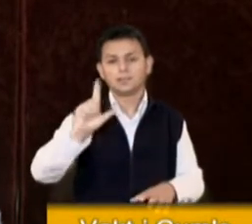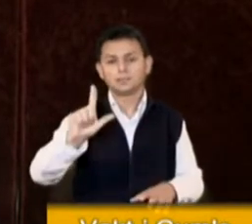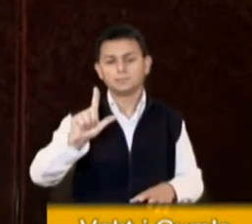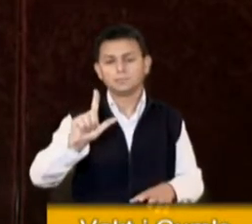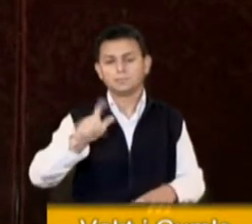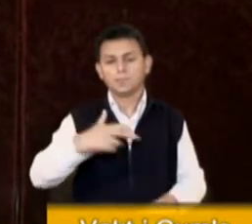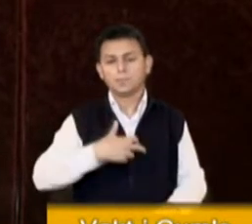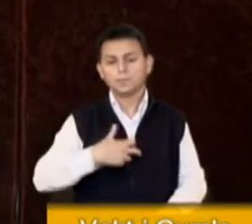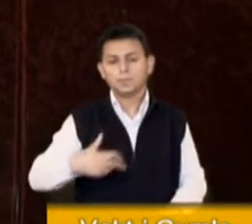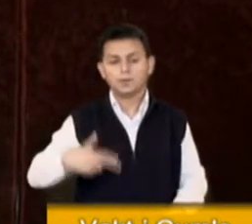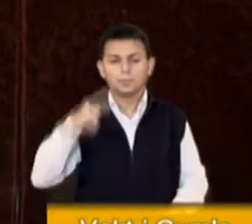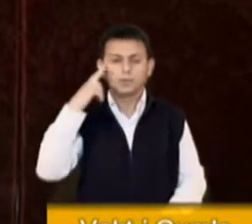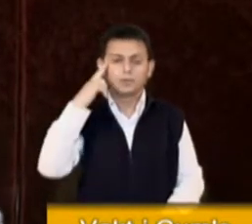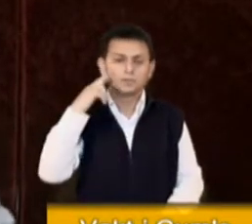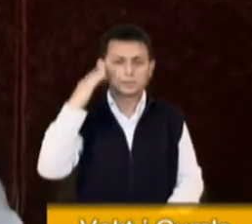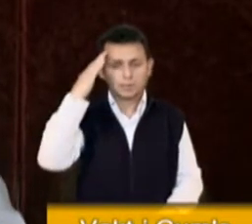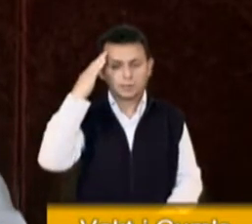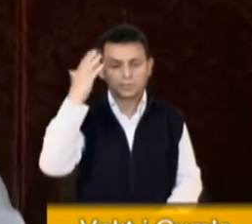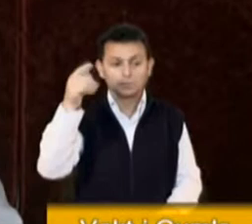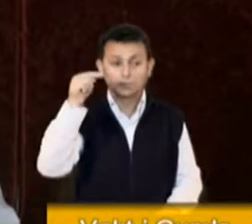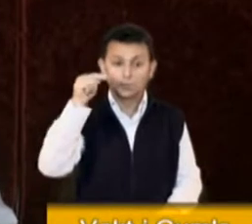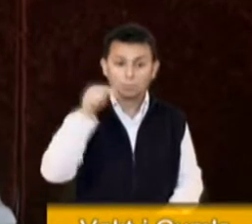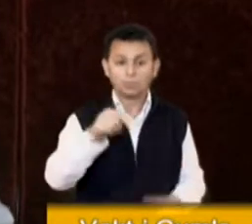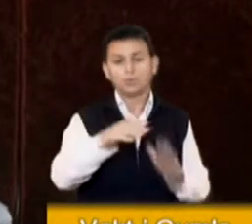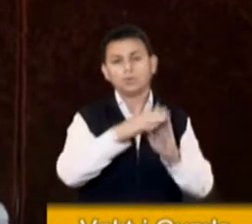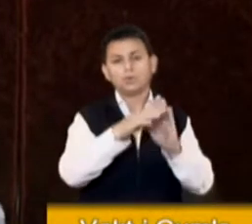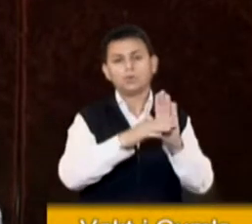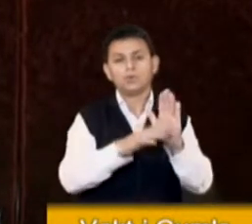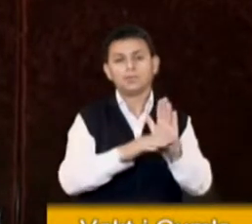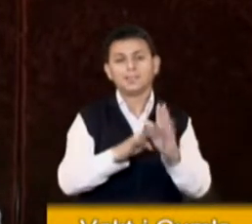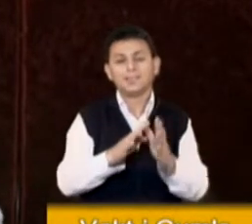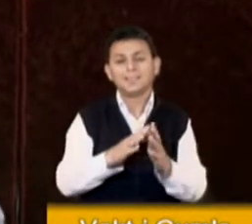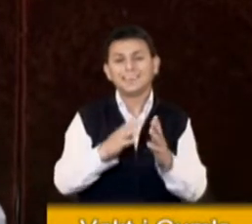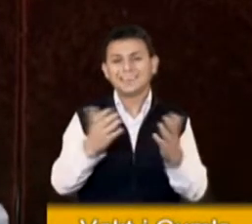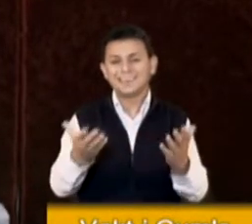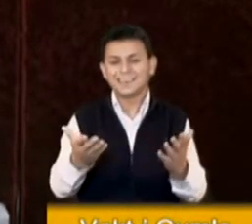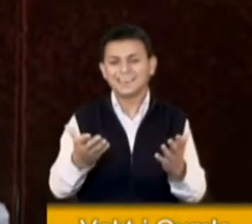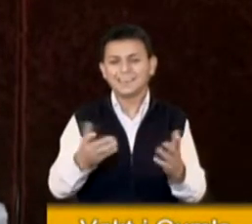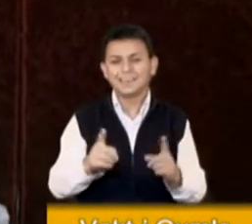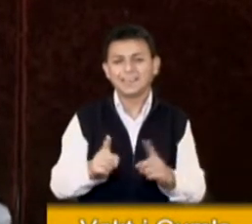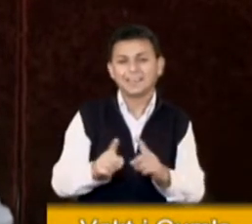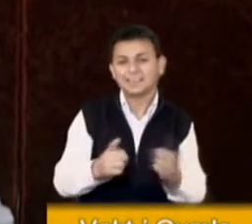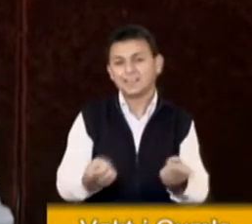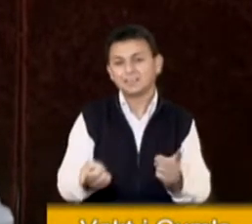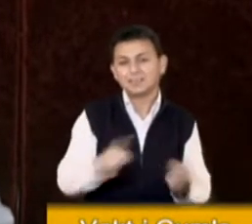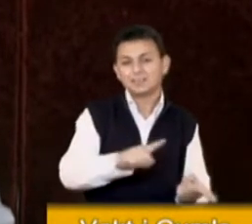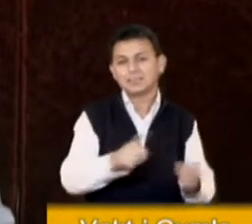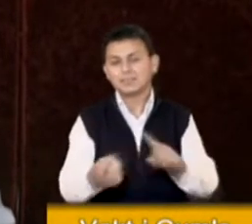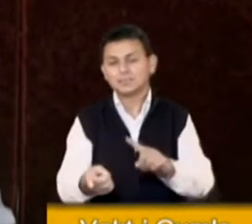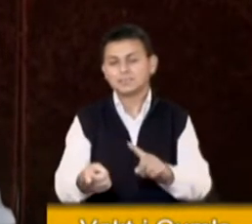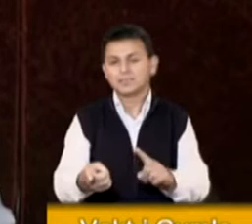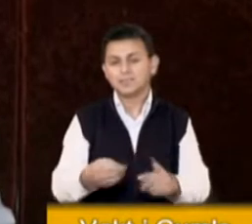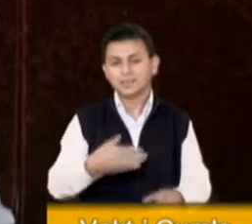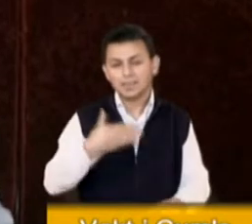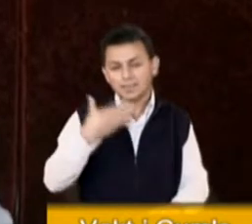Efendimiz sallallahu aleyhi ve sellem bu mevzuda neler tavsiye etmiştir? İnşallah onun